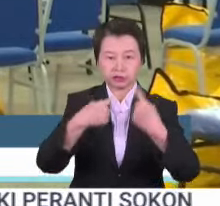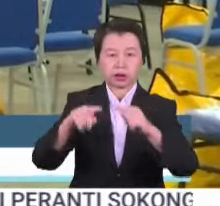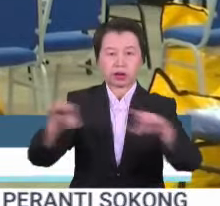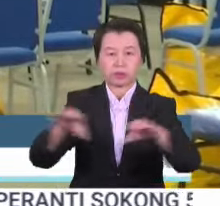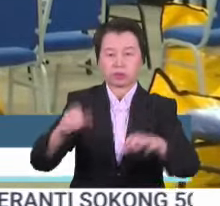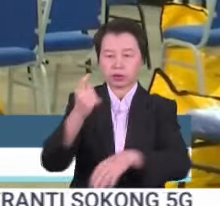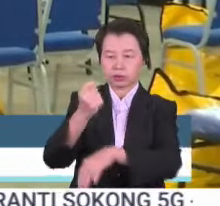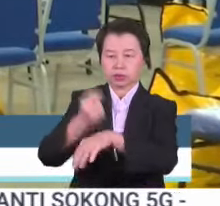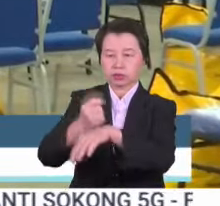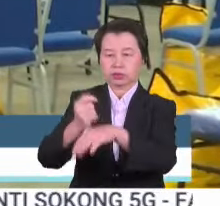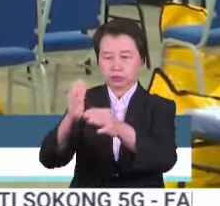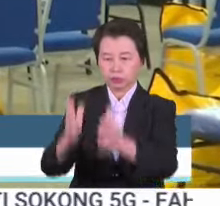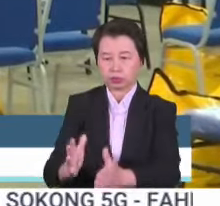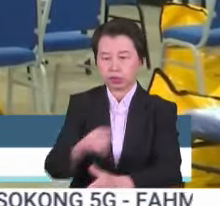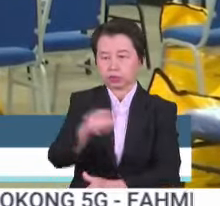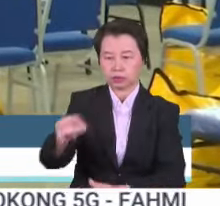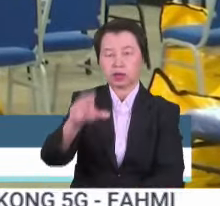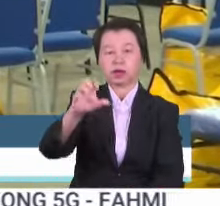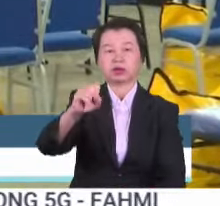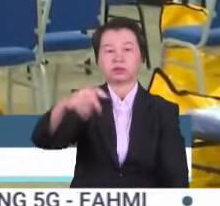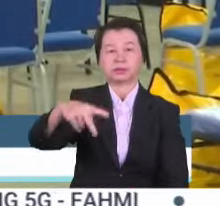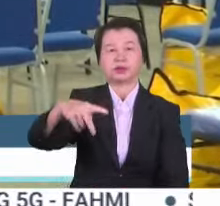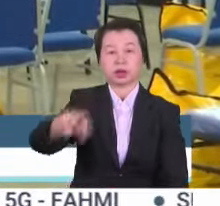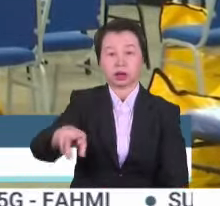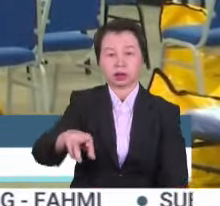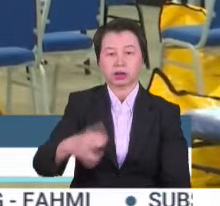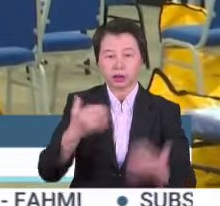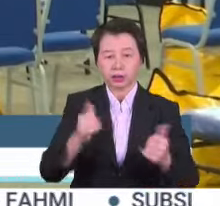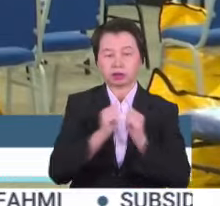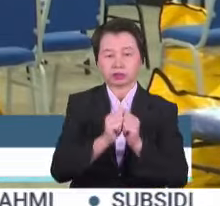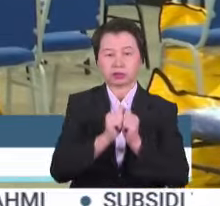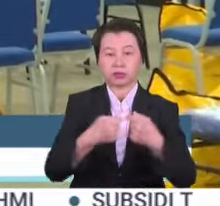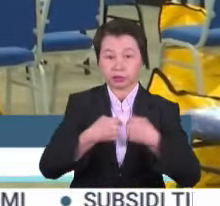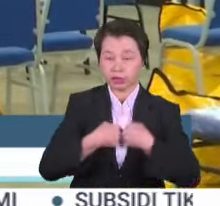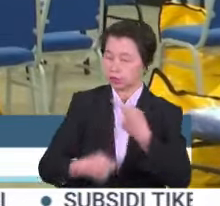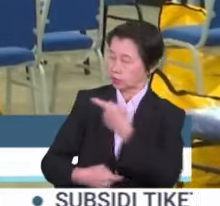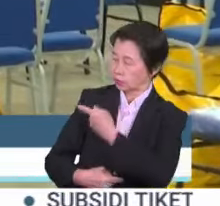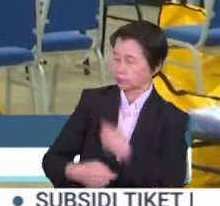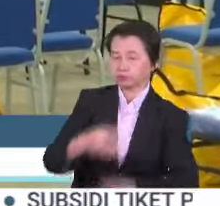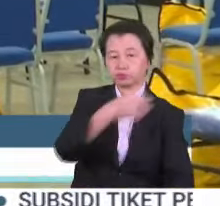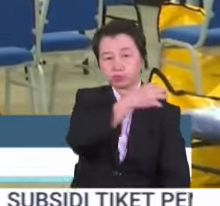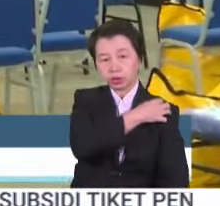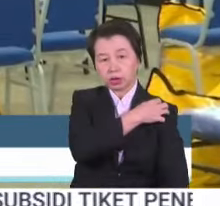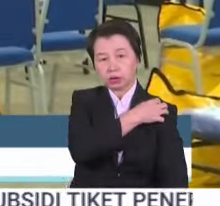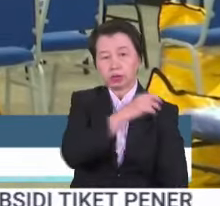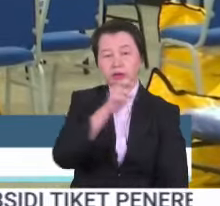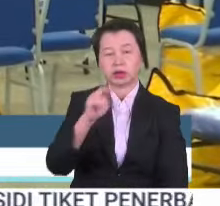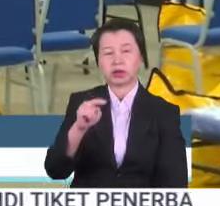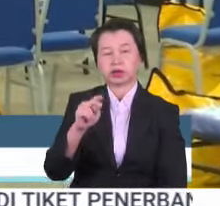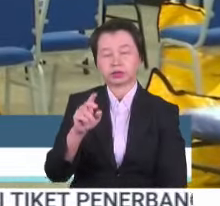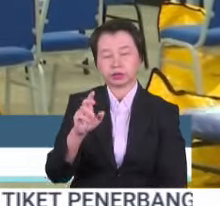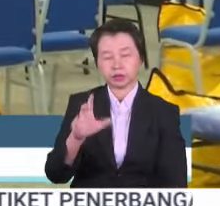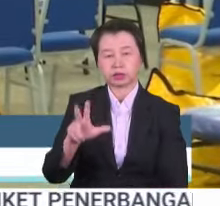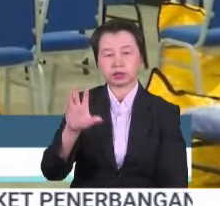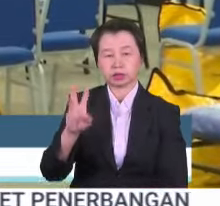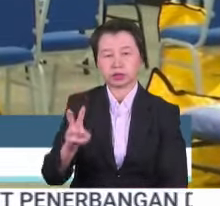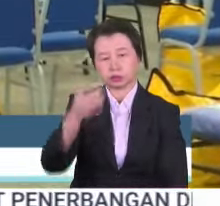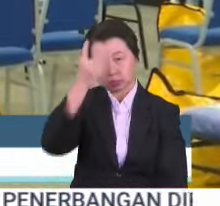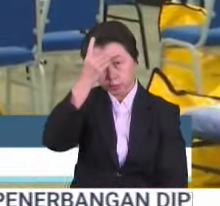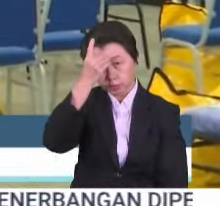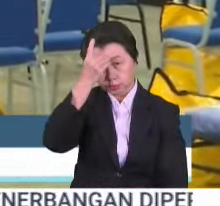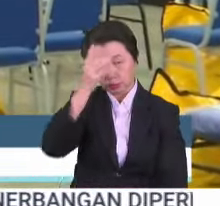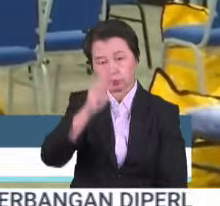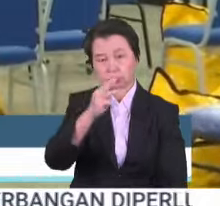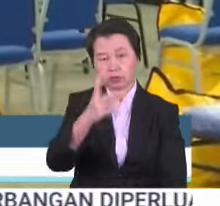dijalankan oleh petugas-petugas terlibat. Dan seketika bersama saya adalah pegawai pengurus pilihan raya N36 Dun Pelangai iaitu